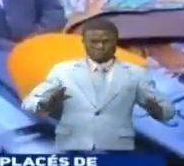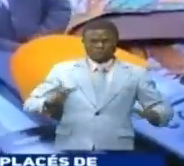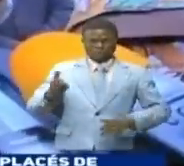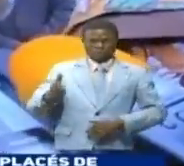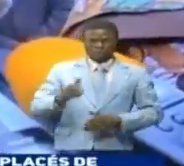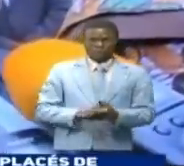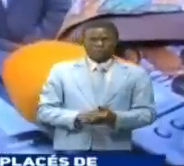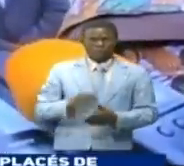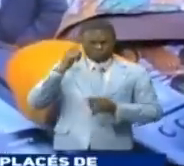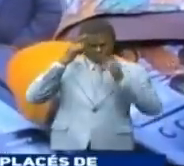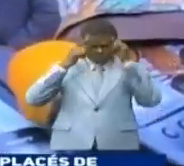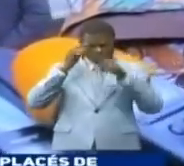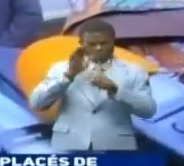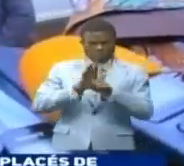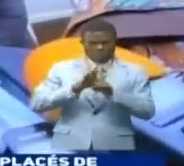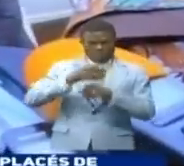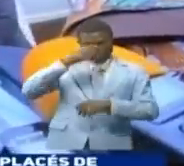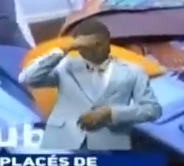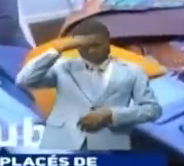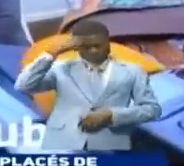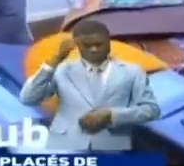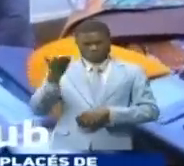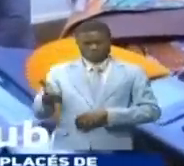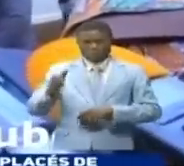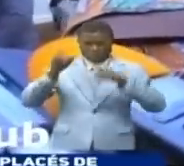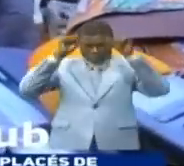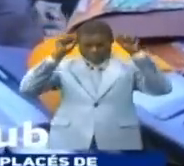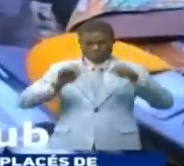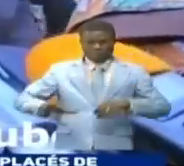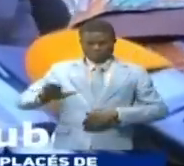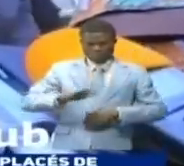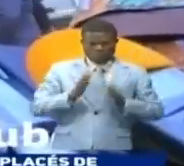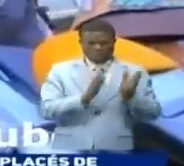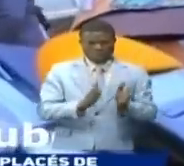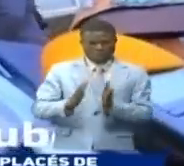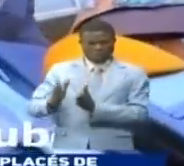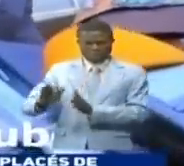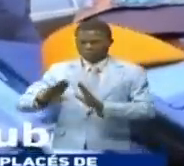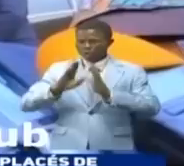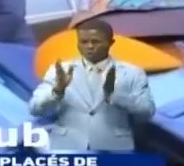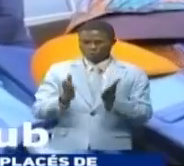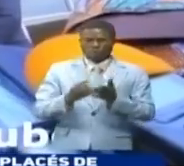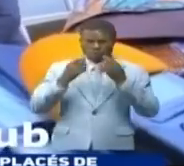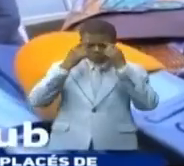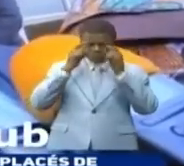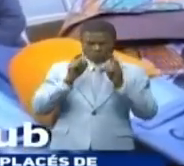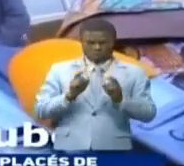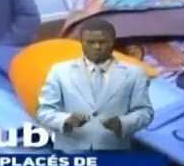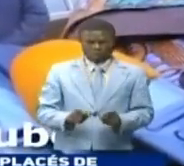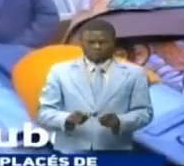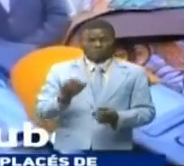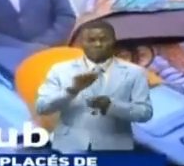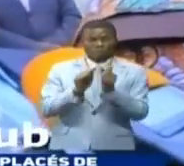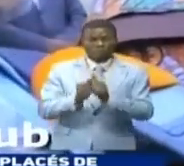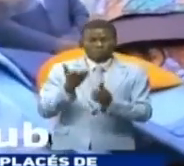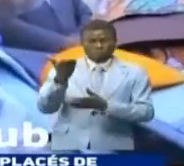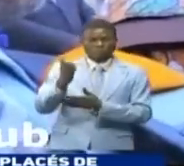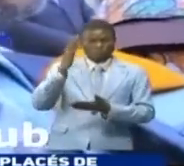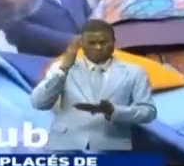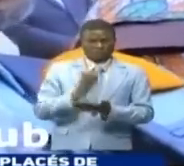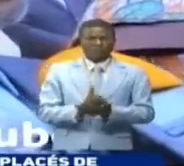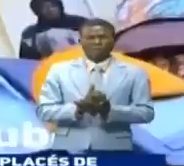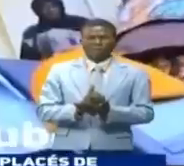ces souffrances, le chef de l'État est en train de prendre toutes les mesures qu'il faut pour que cette situation puisse